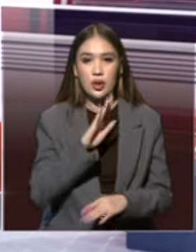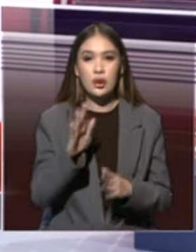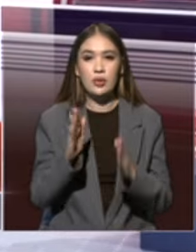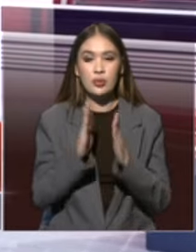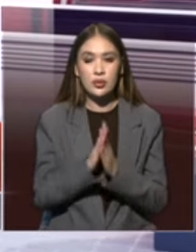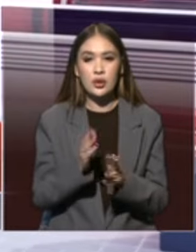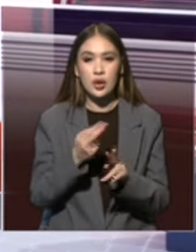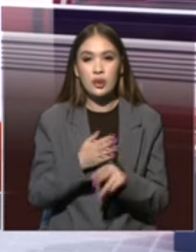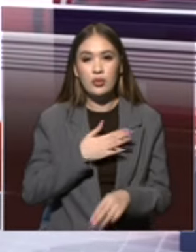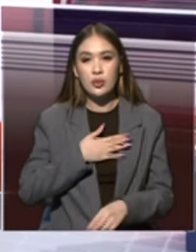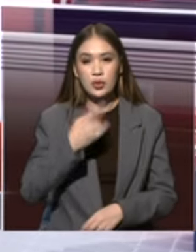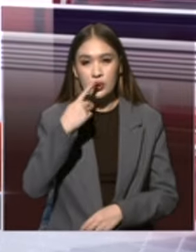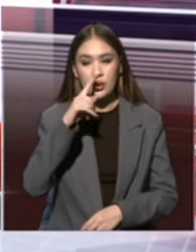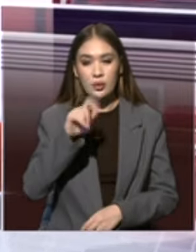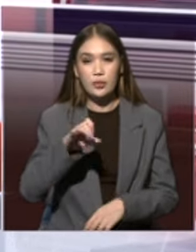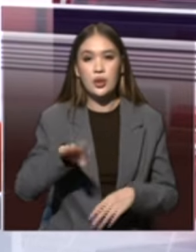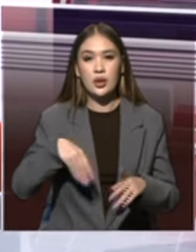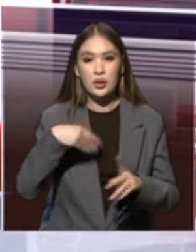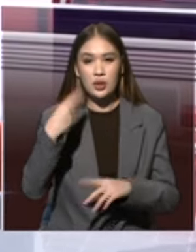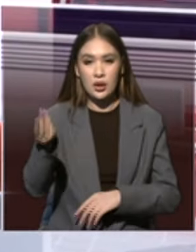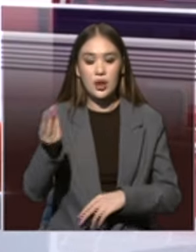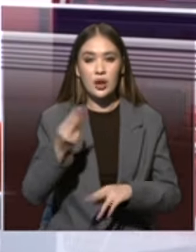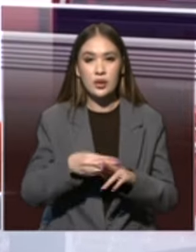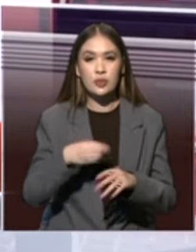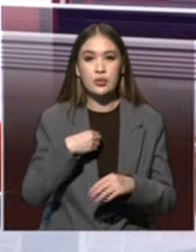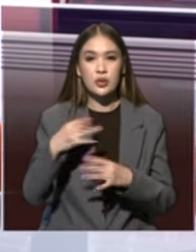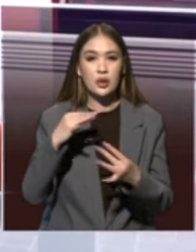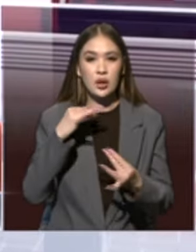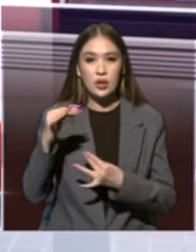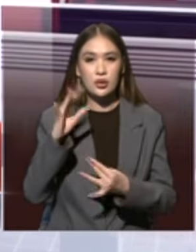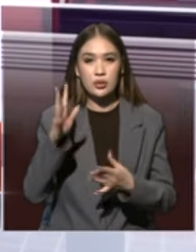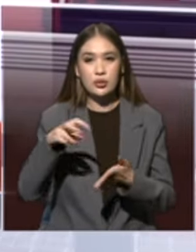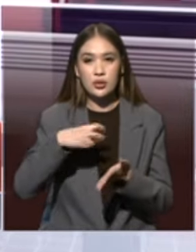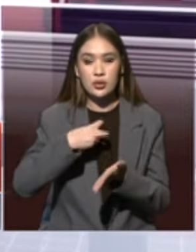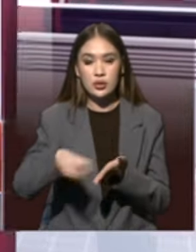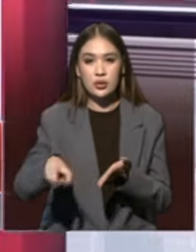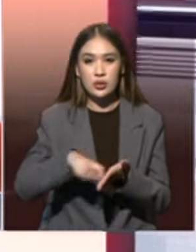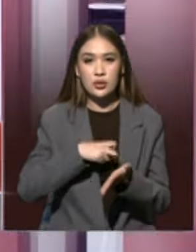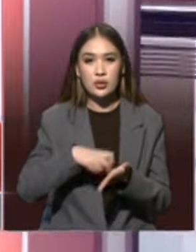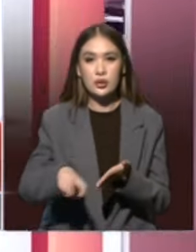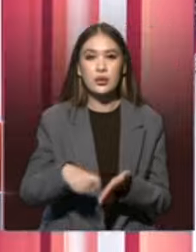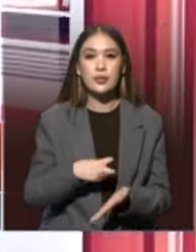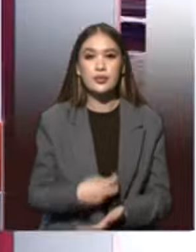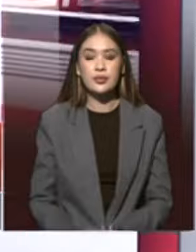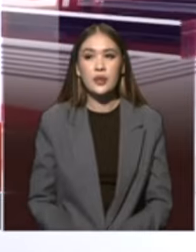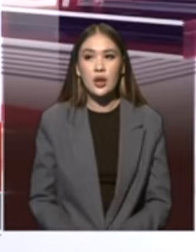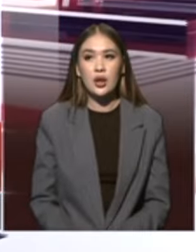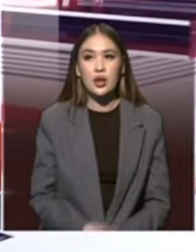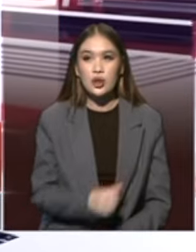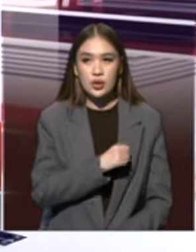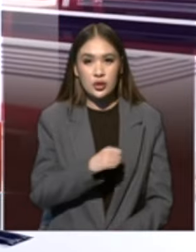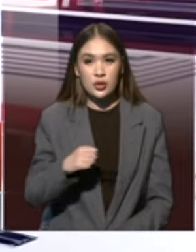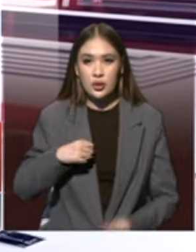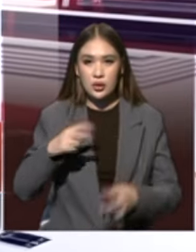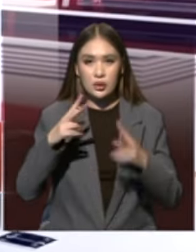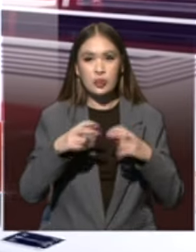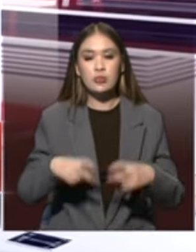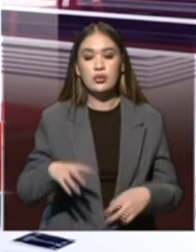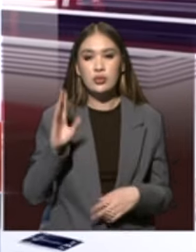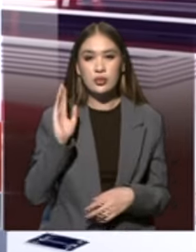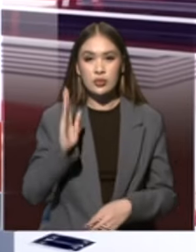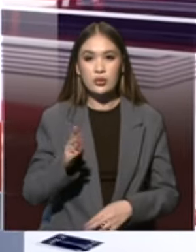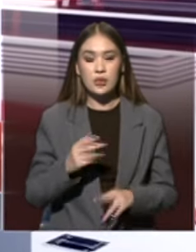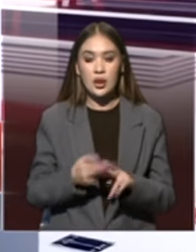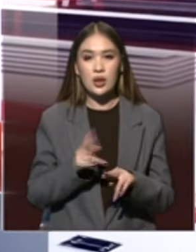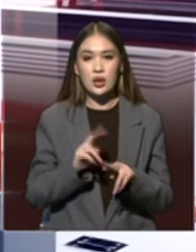эфирдегі мен нөмірімді бере салсаңыз, мен сразу байланысқа шығамын. Әлде маған жіберсеңіз WhatsApp-қа. Жеке бақылауыңызға алыңыз. Иә. Әрине. Бұл жерде бір